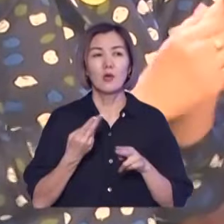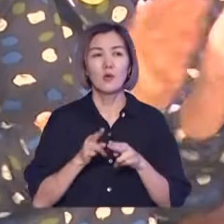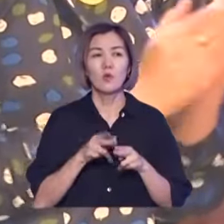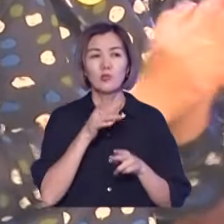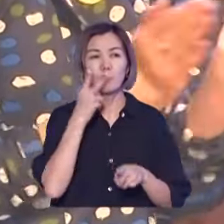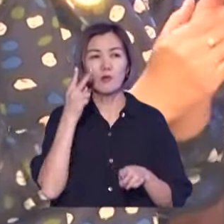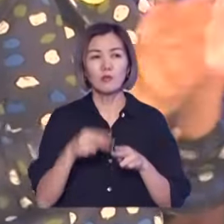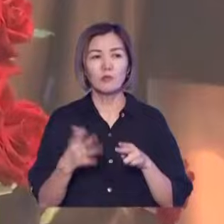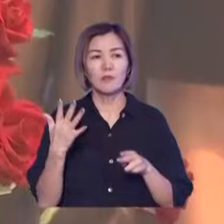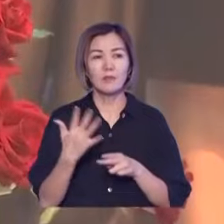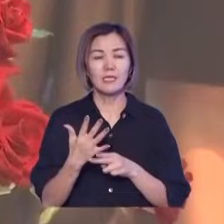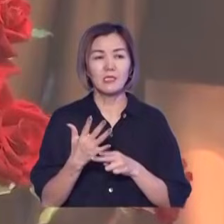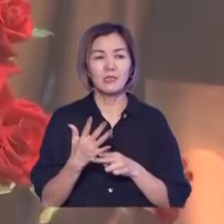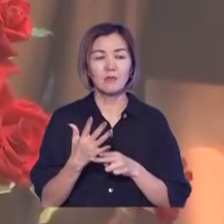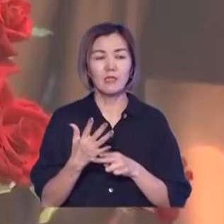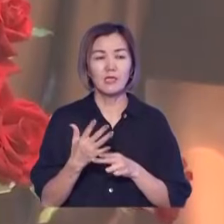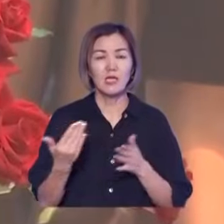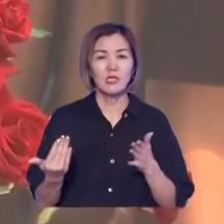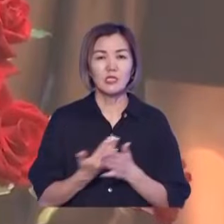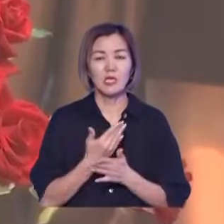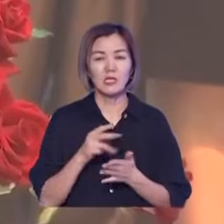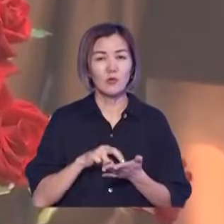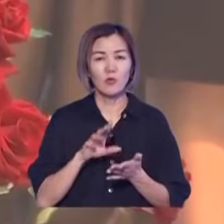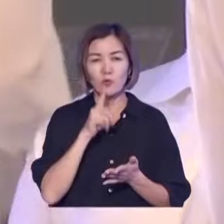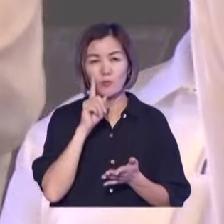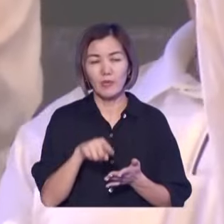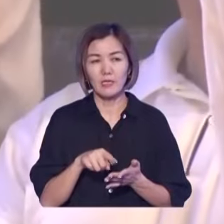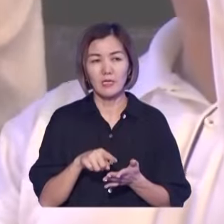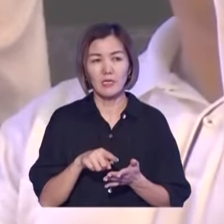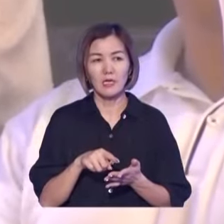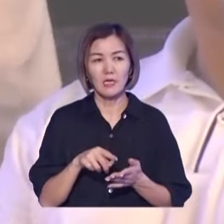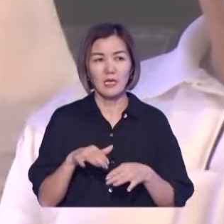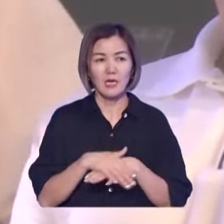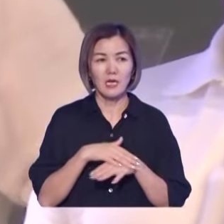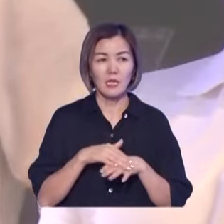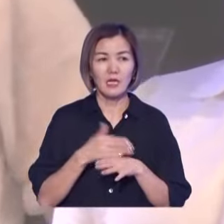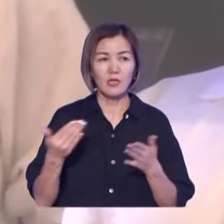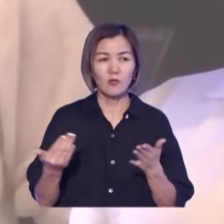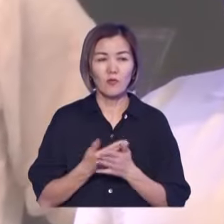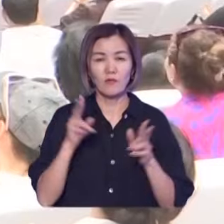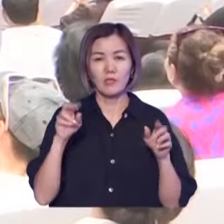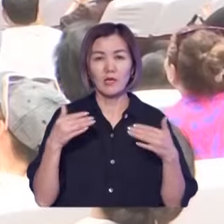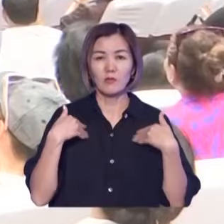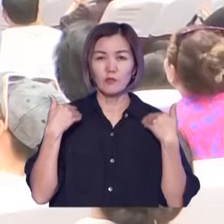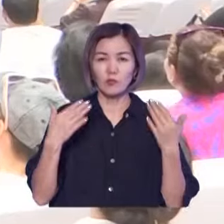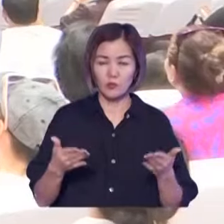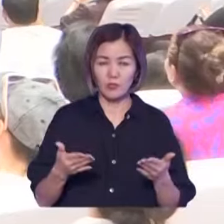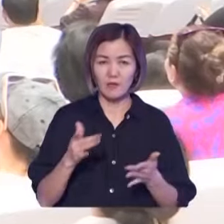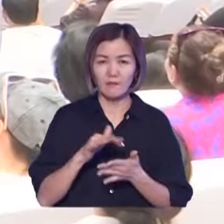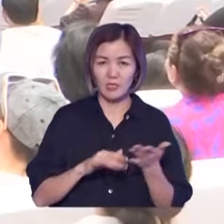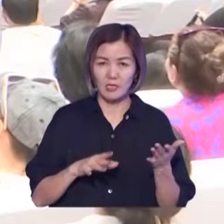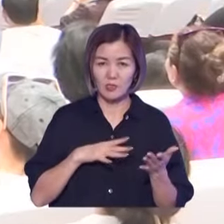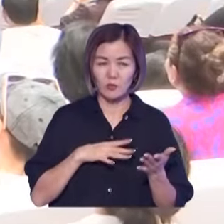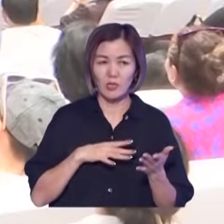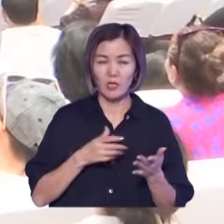5-ші премьерамен қорытындылап отыр. Жаңашылдықтан қорықпайды, ел назарына тың туындылар мен жаңа жанрларды ұсынуда. Соның арқасында көрермен